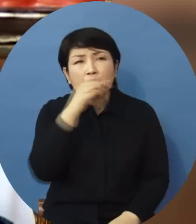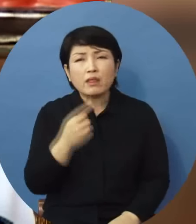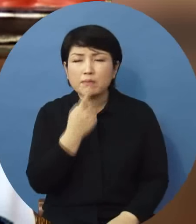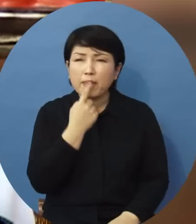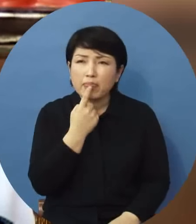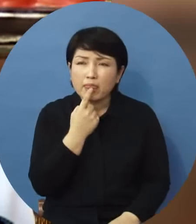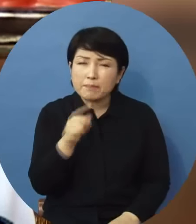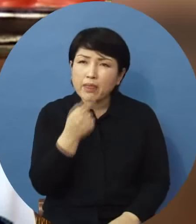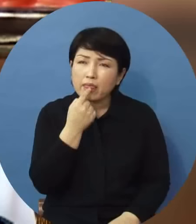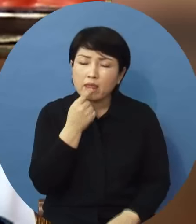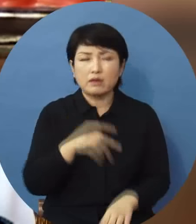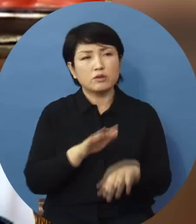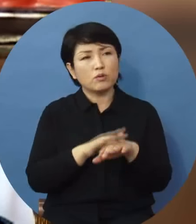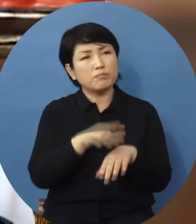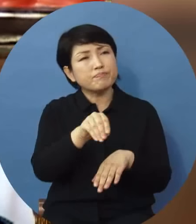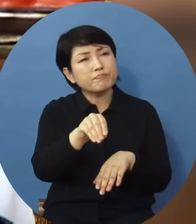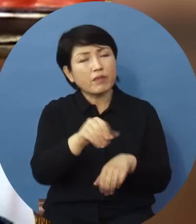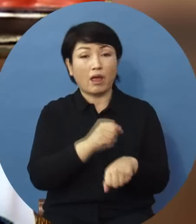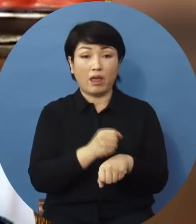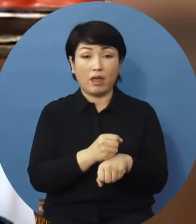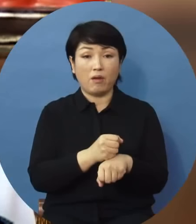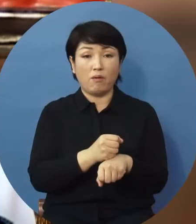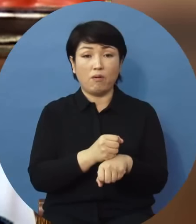맡고, 혀로 맛보고, 손으로 만지고,